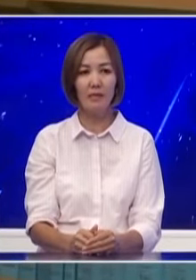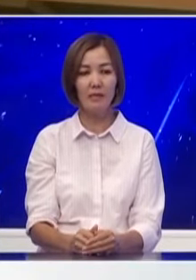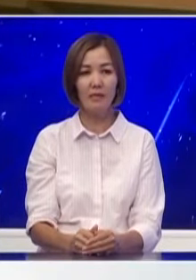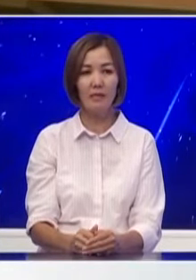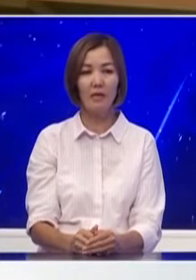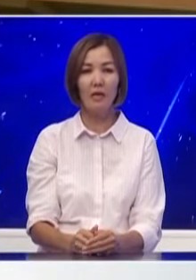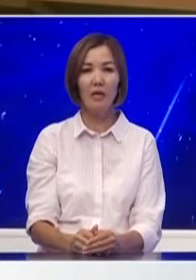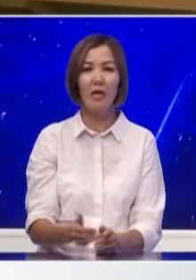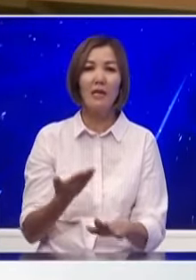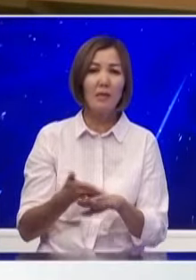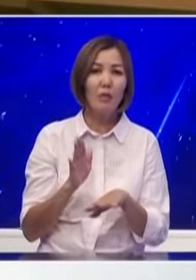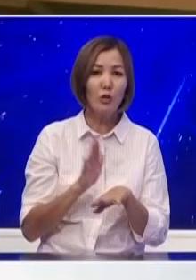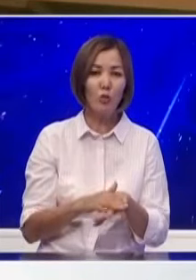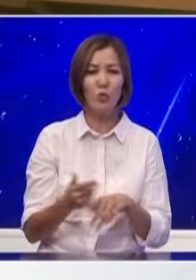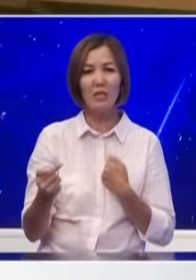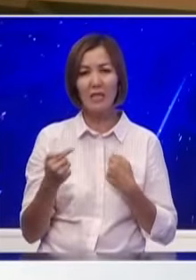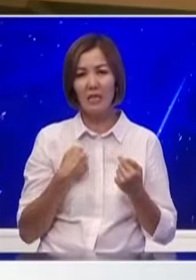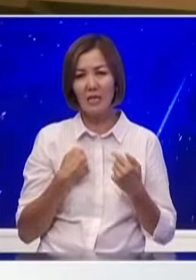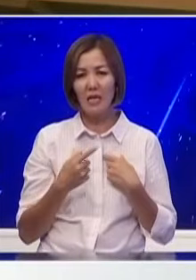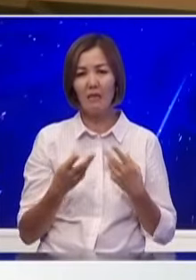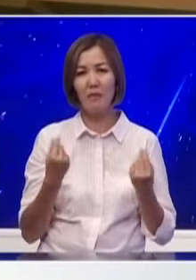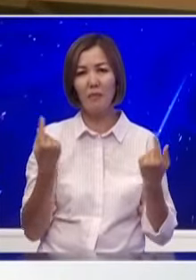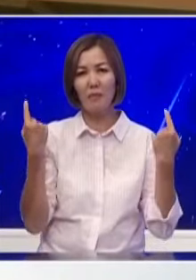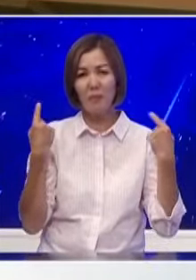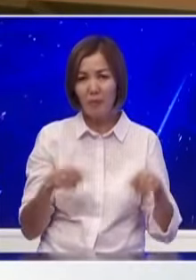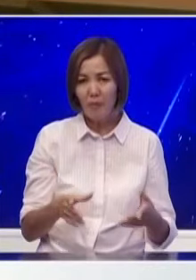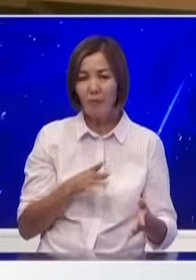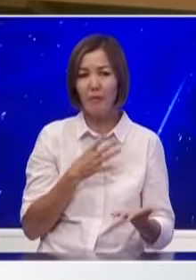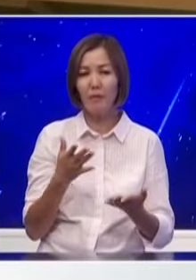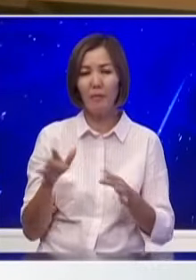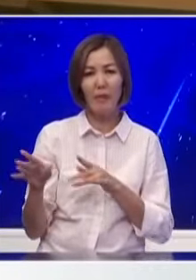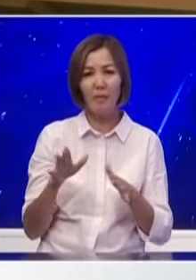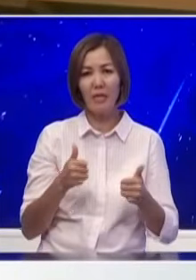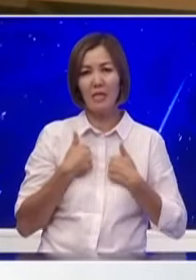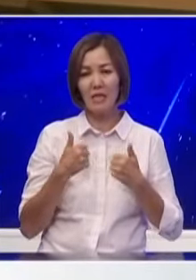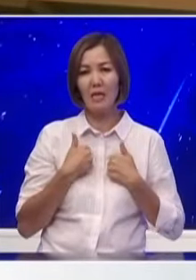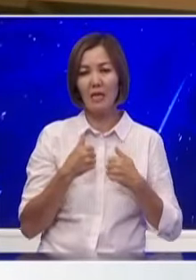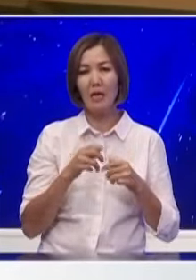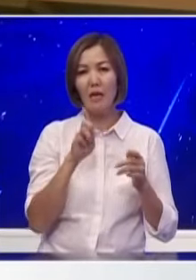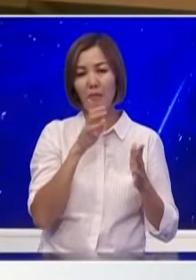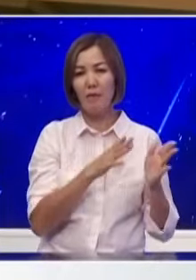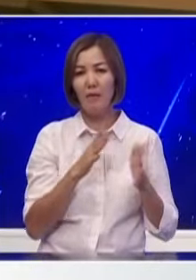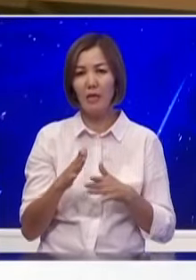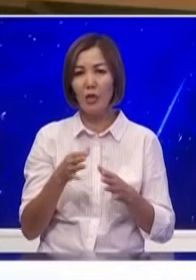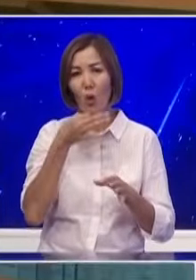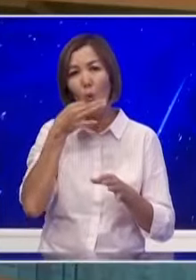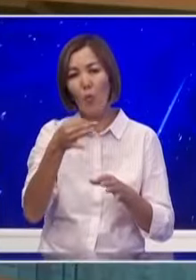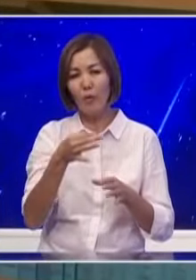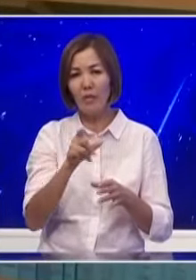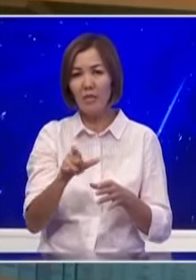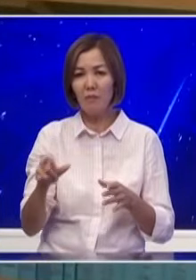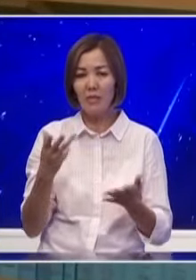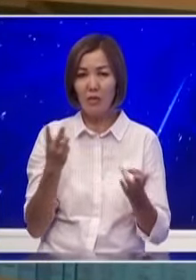В то же время мы проводили множество культурных и общественных мероприятий. В библиотеке должны работать очень опытные специалисты.